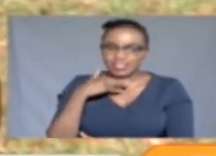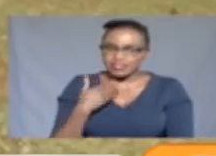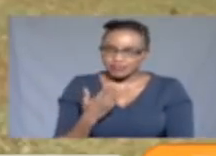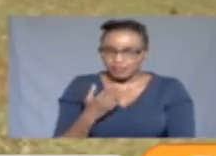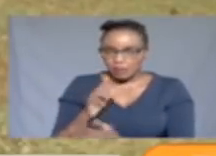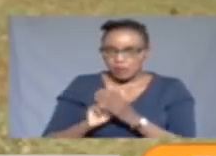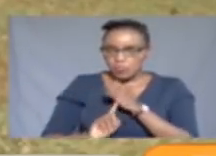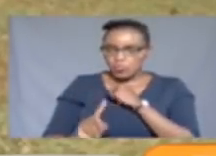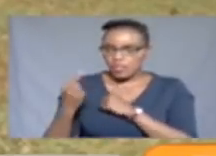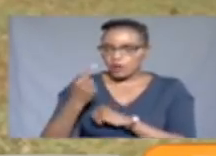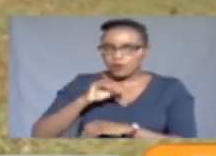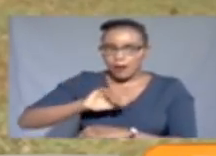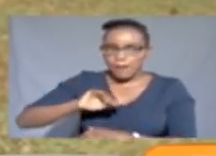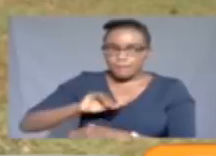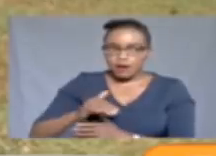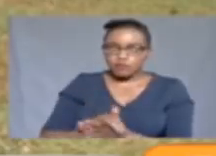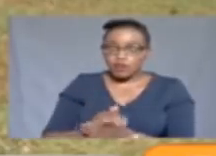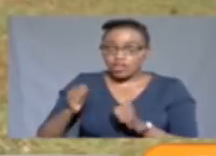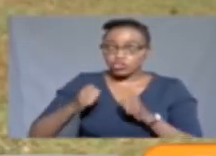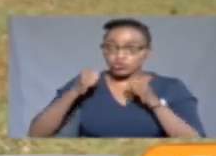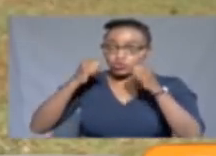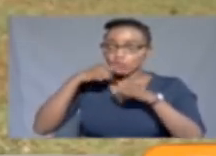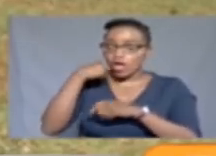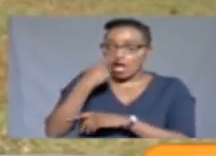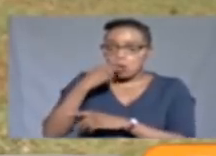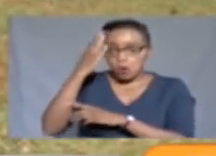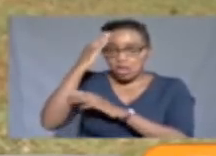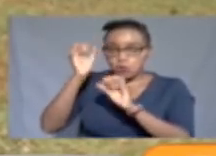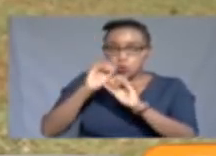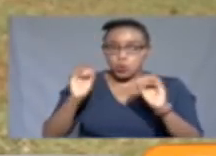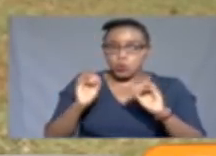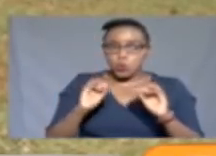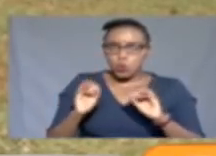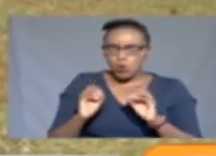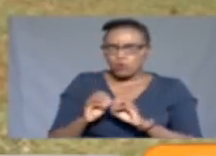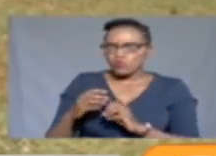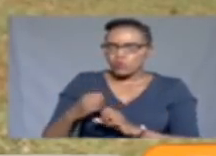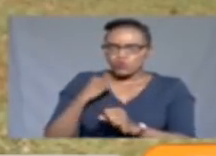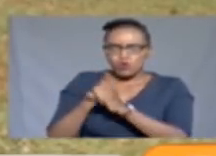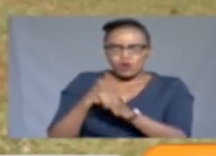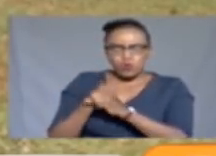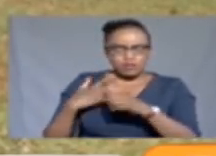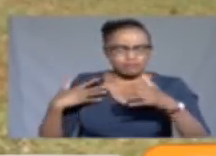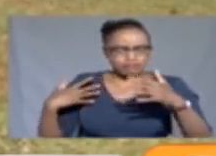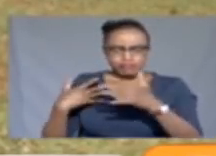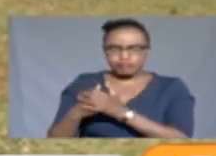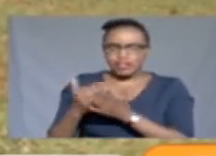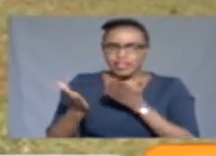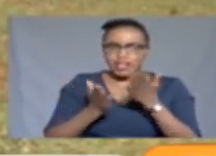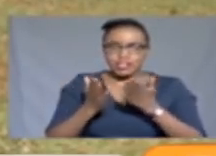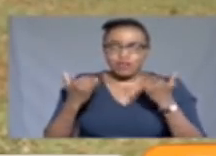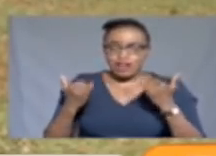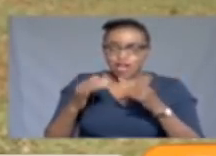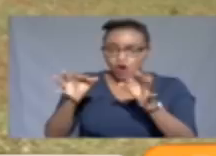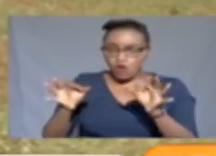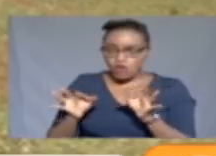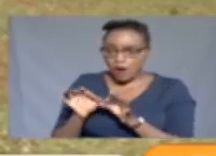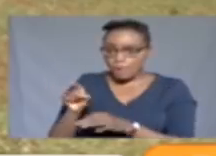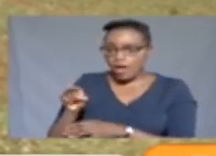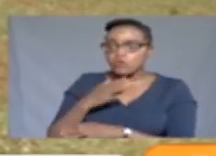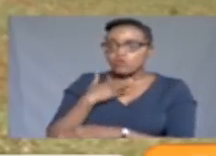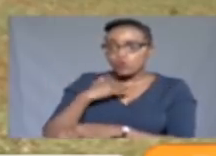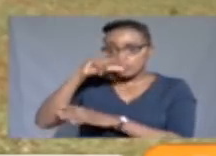Minabake. Ni miongoni mwa mashujaa ambao hawajatambulika licha kujitolea kwa huduma. Kwa sasa familia hii